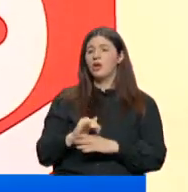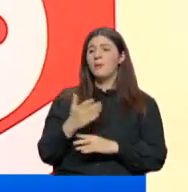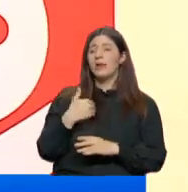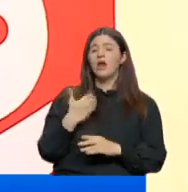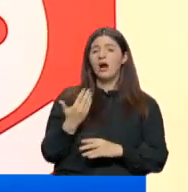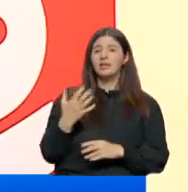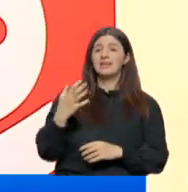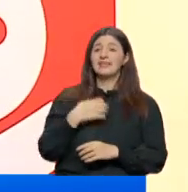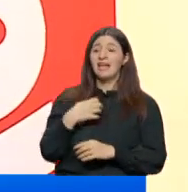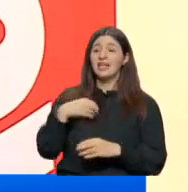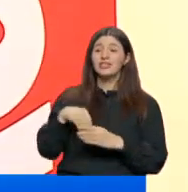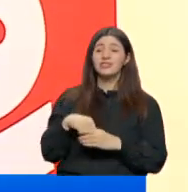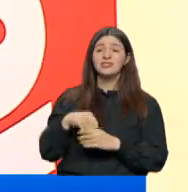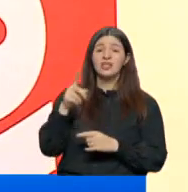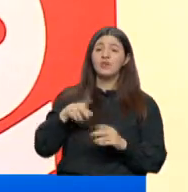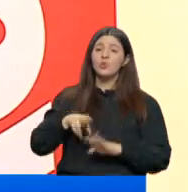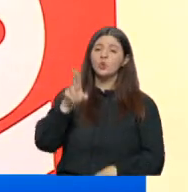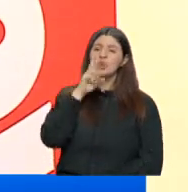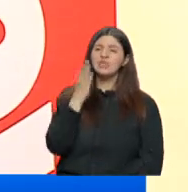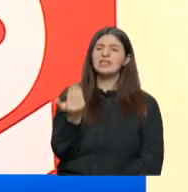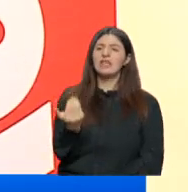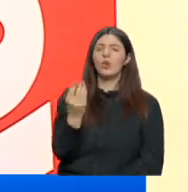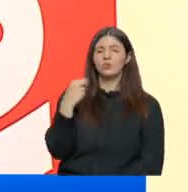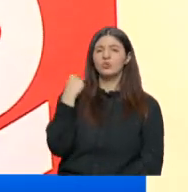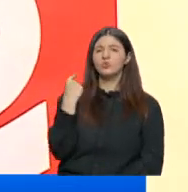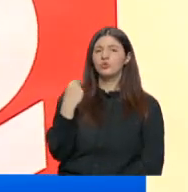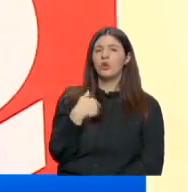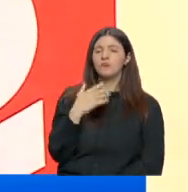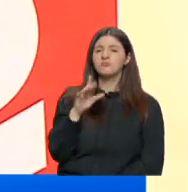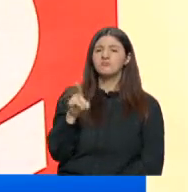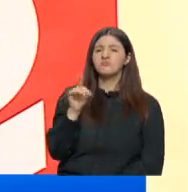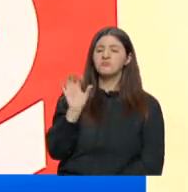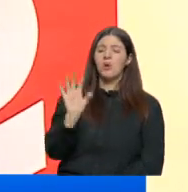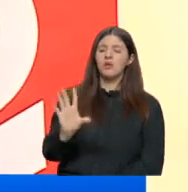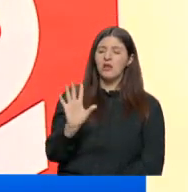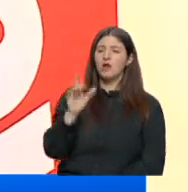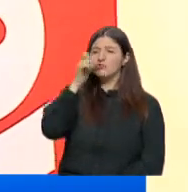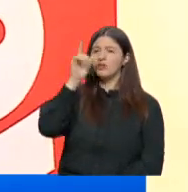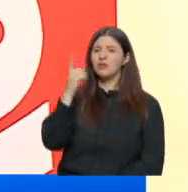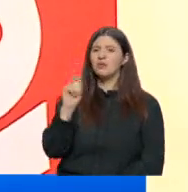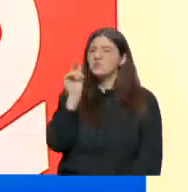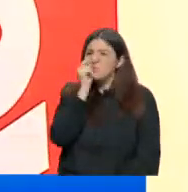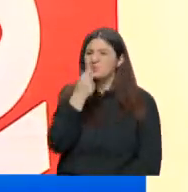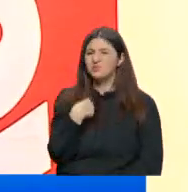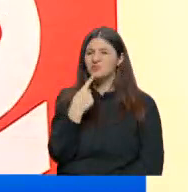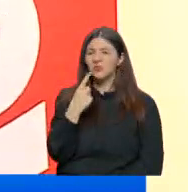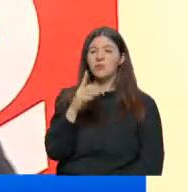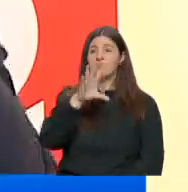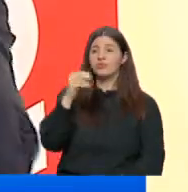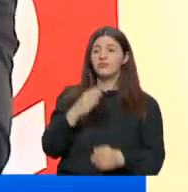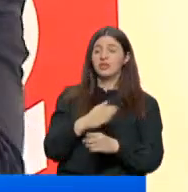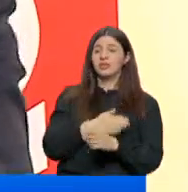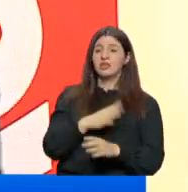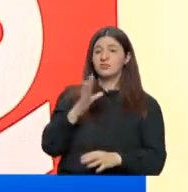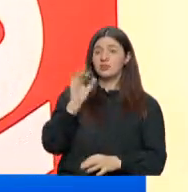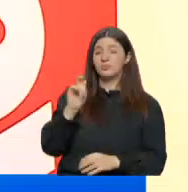artık kendileri açısından da yolun sonuna gelindiğini düşünüyorum. Bu biçimde Türkiye yönetilemez. Çok basit bir şey söyleyeyim. Bütün yurttaşlarımız